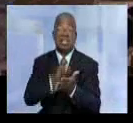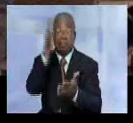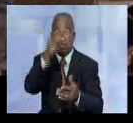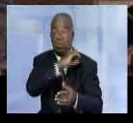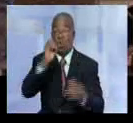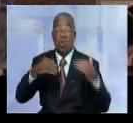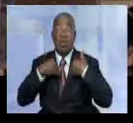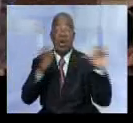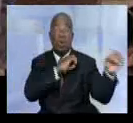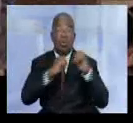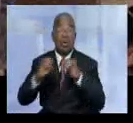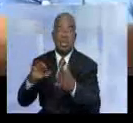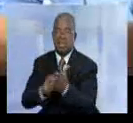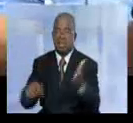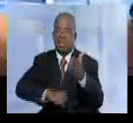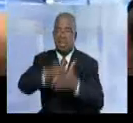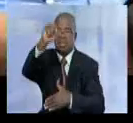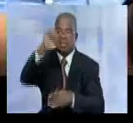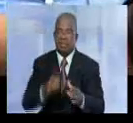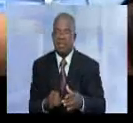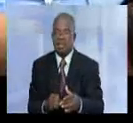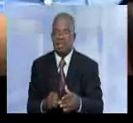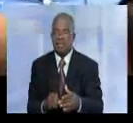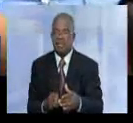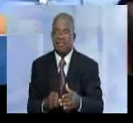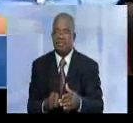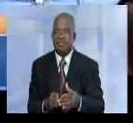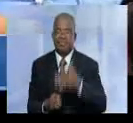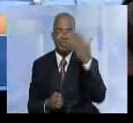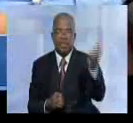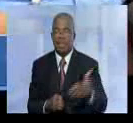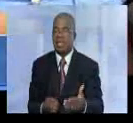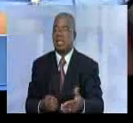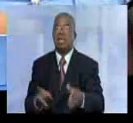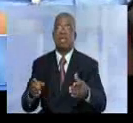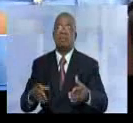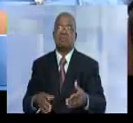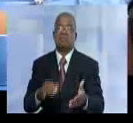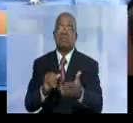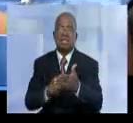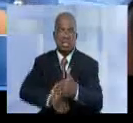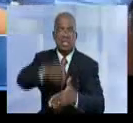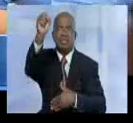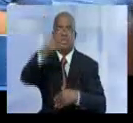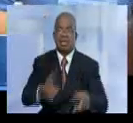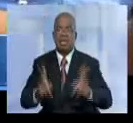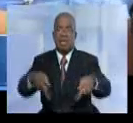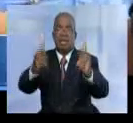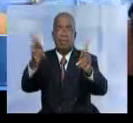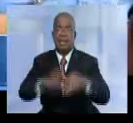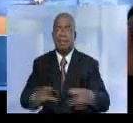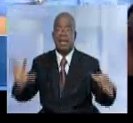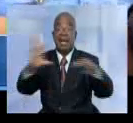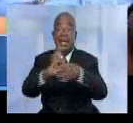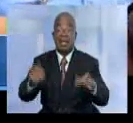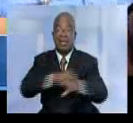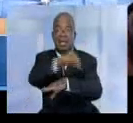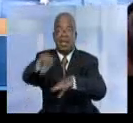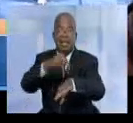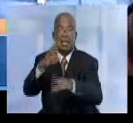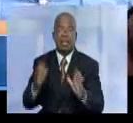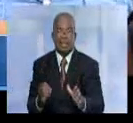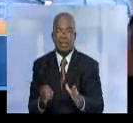forces de sécurité de Côte d'Ivoire. Tout ceci participe de la réconciliation nationale parce que tout individu, depuis la